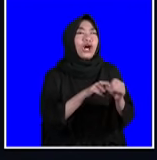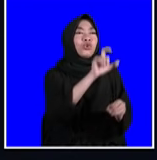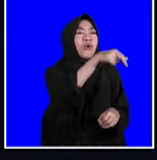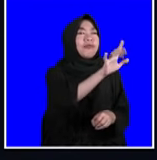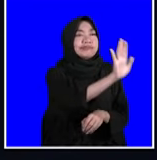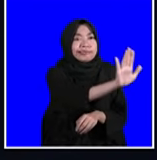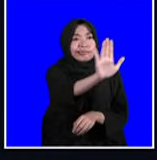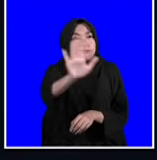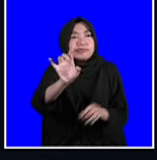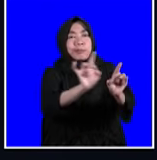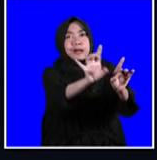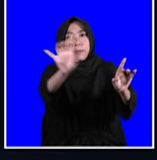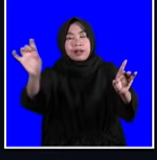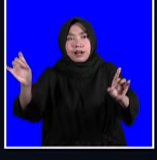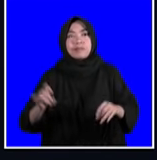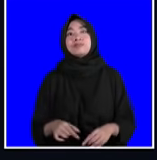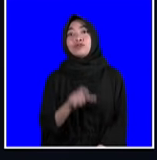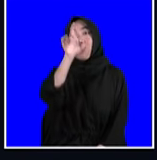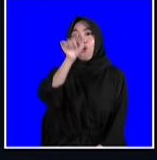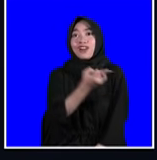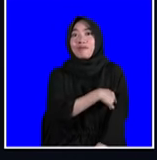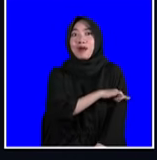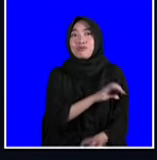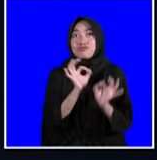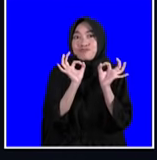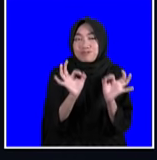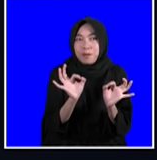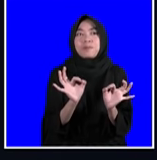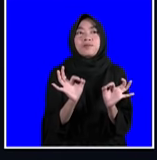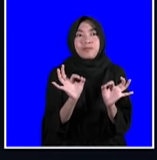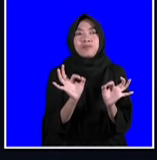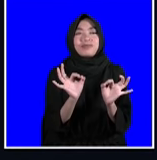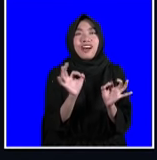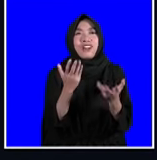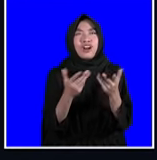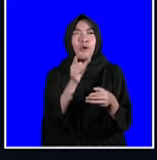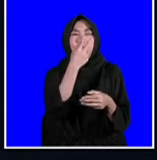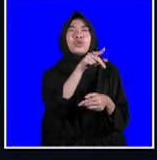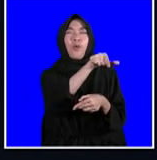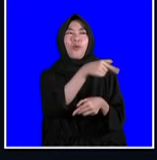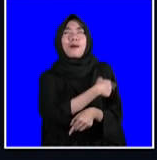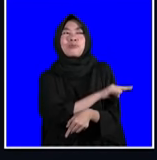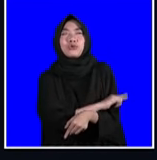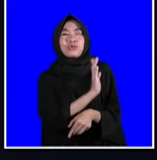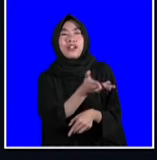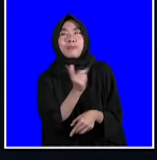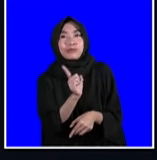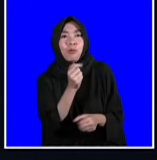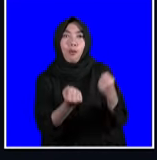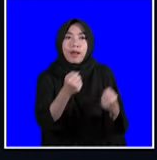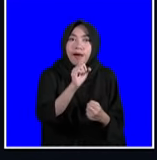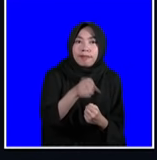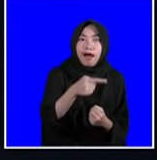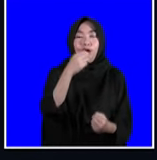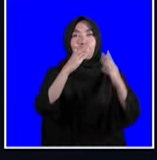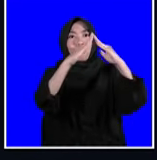yang dibilang mapan itu biasanya dianggap sudah memiliki rumah, kendaraan, kemudian